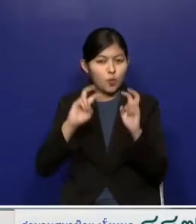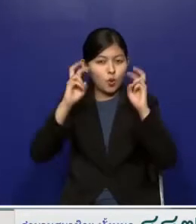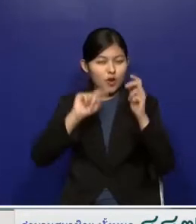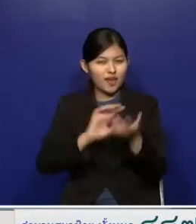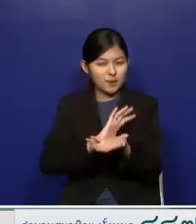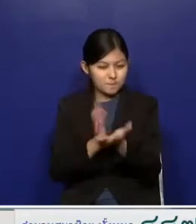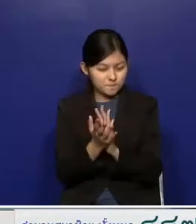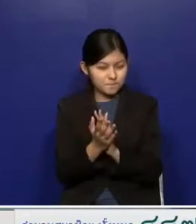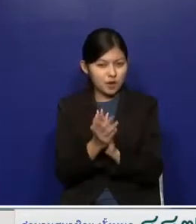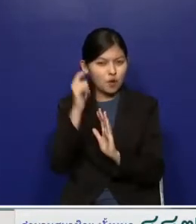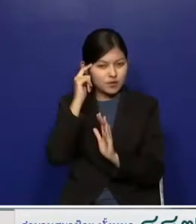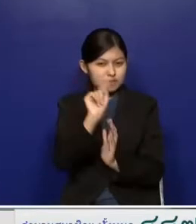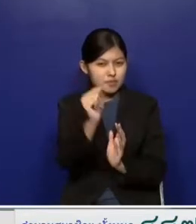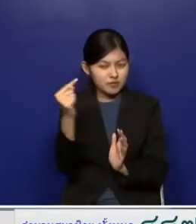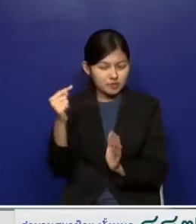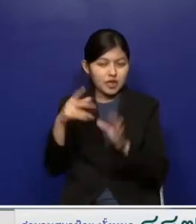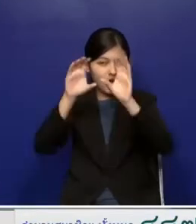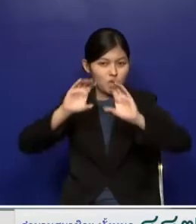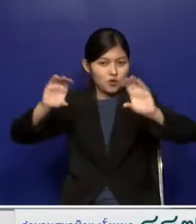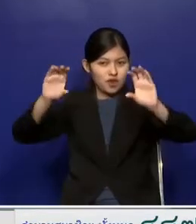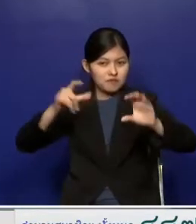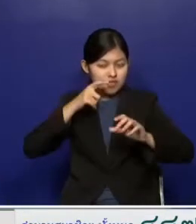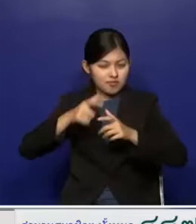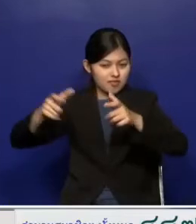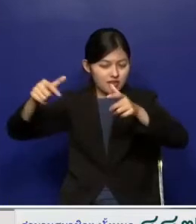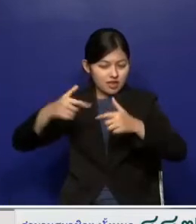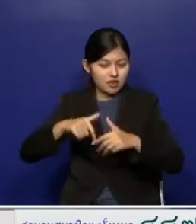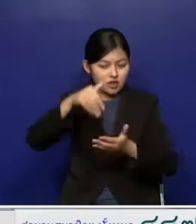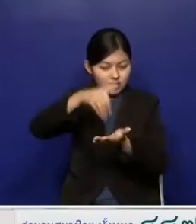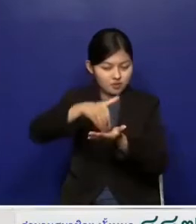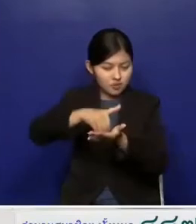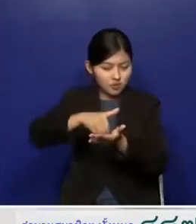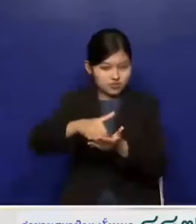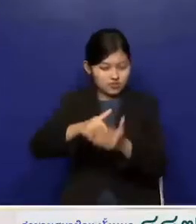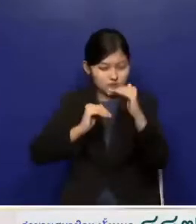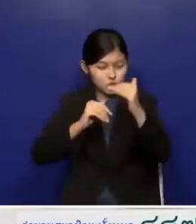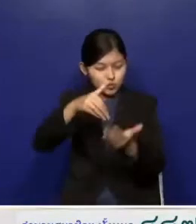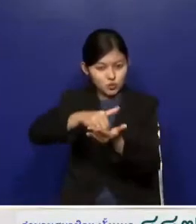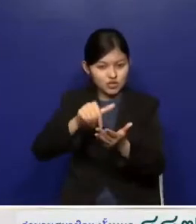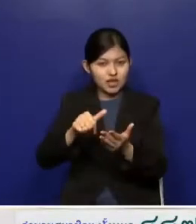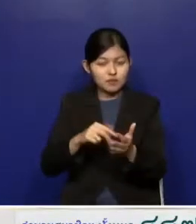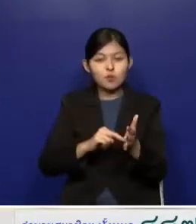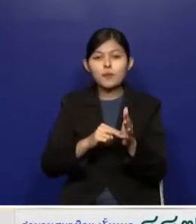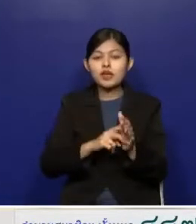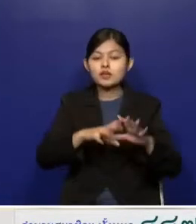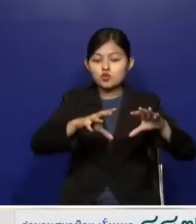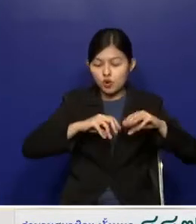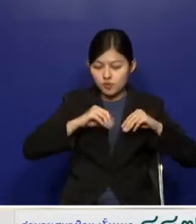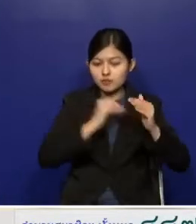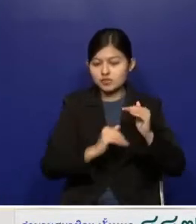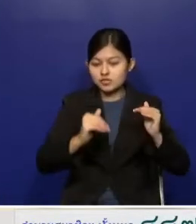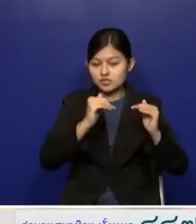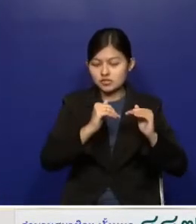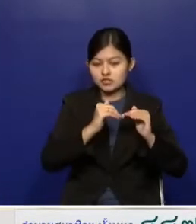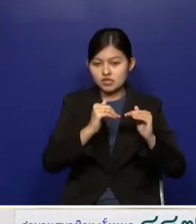จากการ sheets เป็ใหญ่วกกำหนทกอย่จากส่นกลางเป็นการไปยอมรับสิทธิความมอย